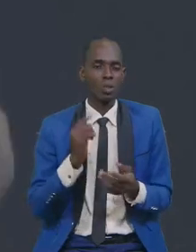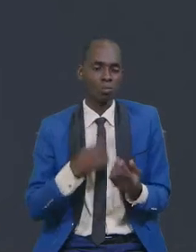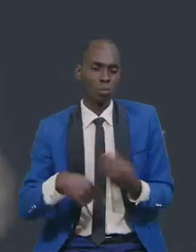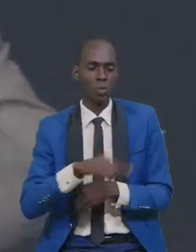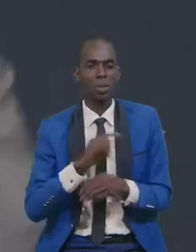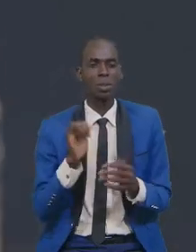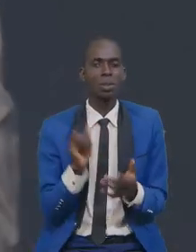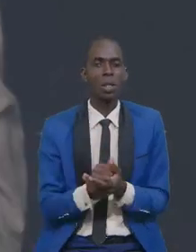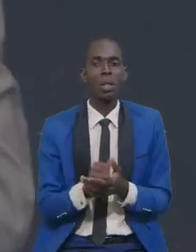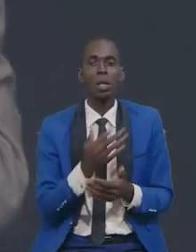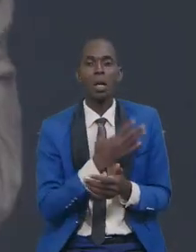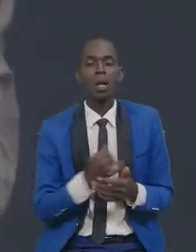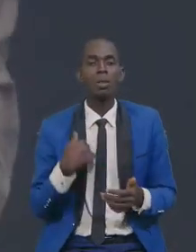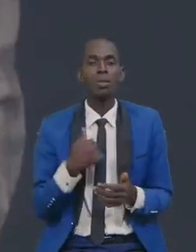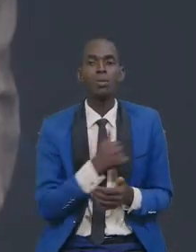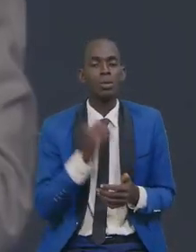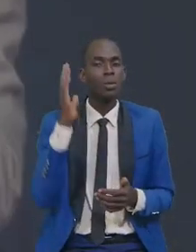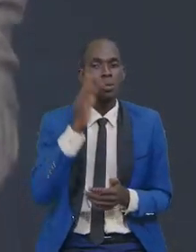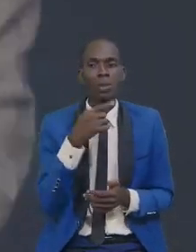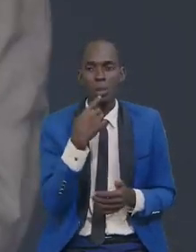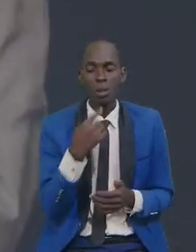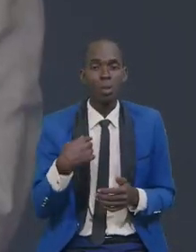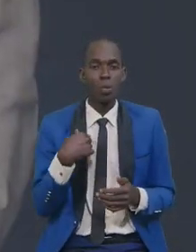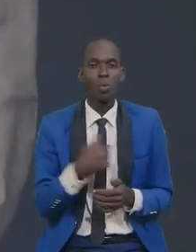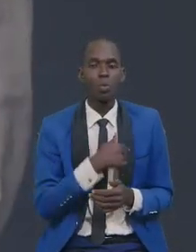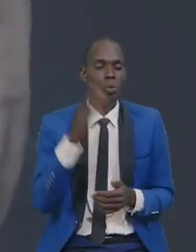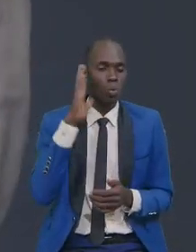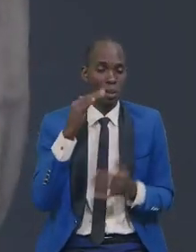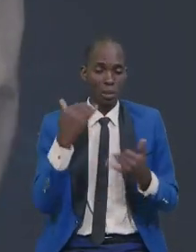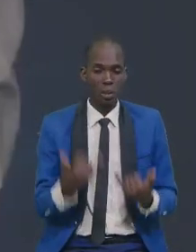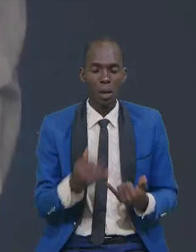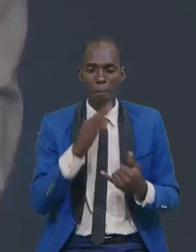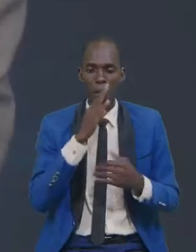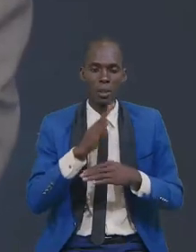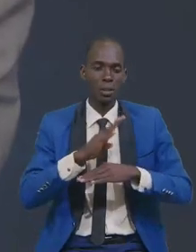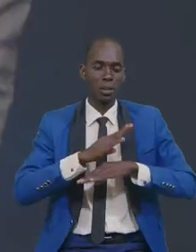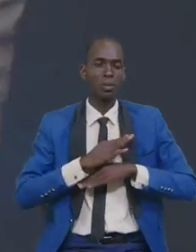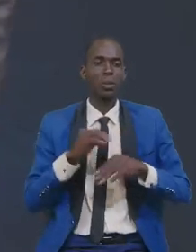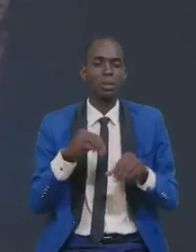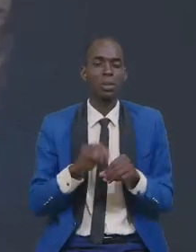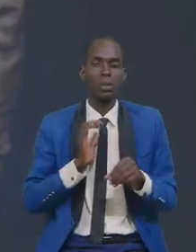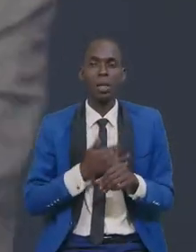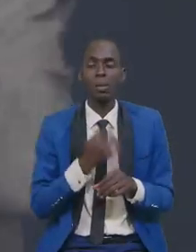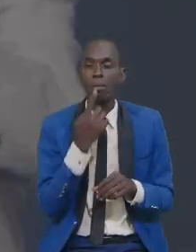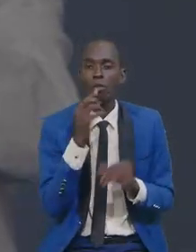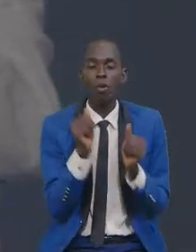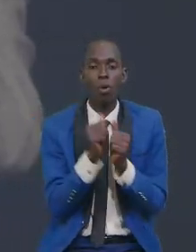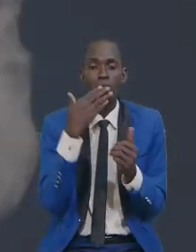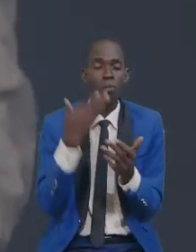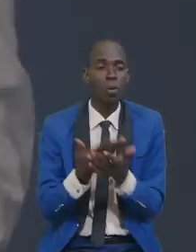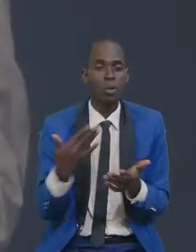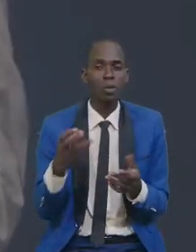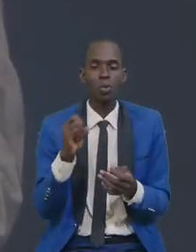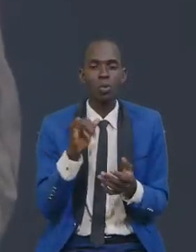Nous transformons cela et nous disons que nous ne serons pas satisfaits de bonnes